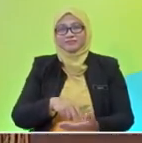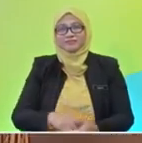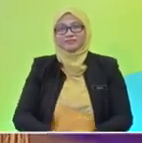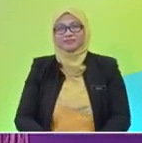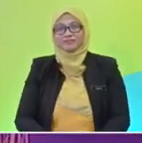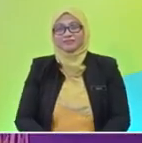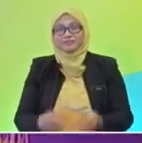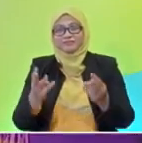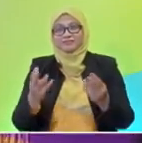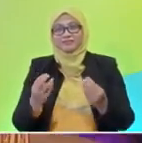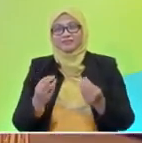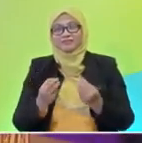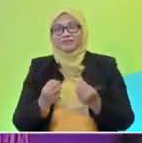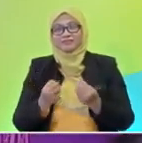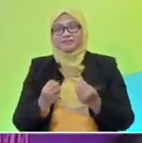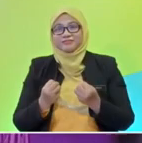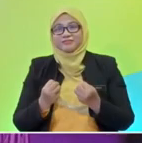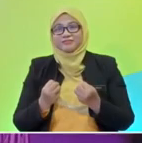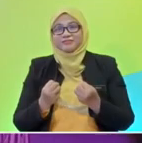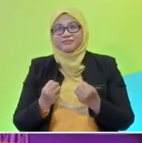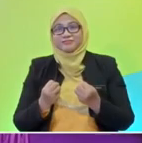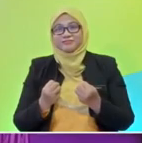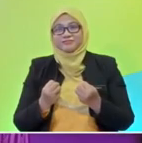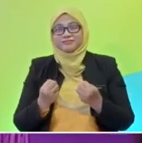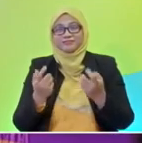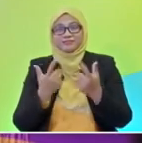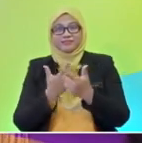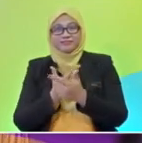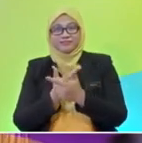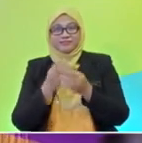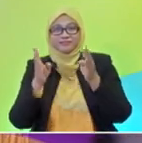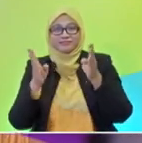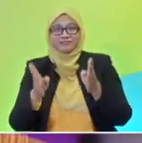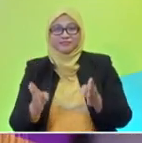ingin ku tebus maruah bangsa.